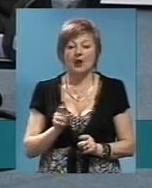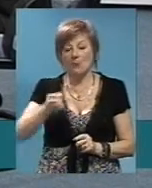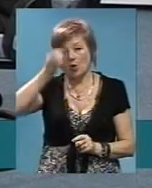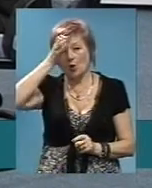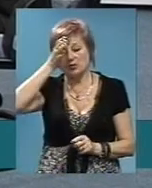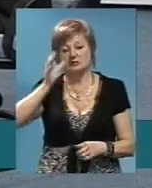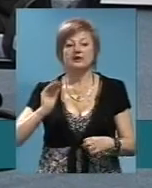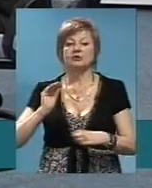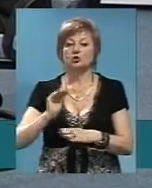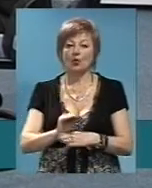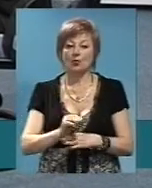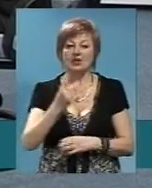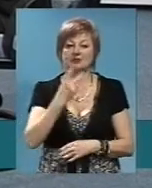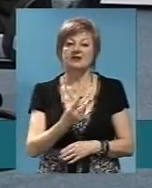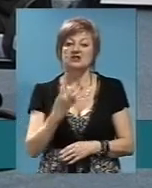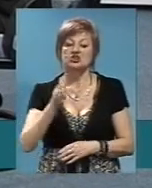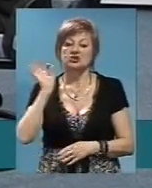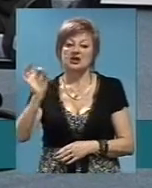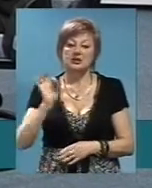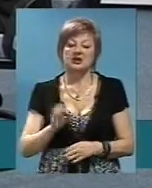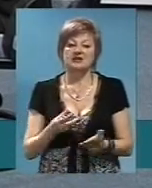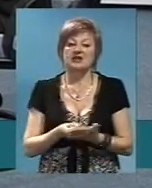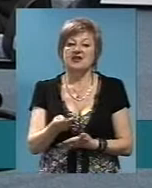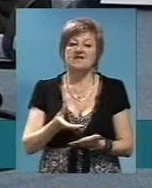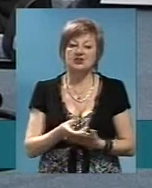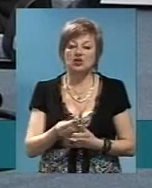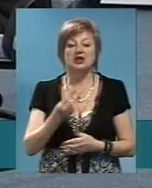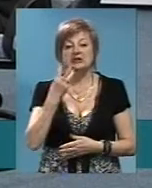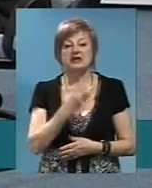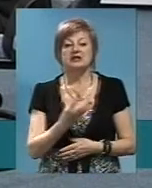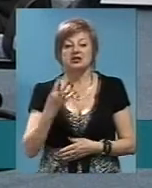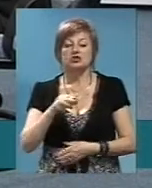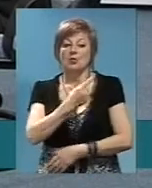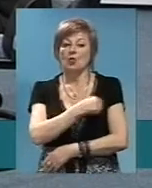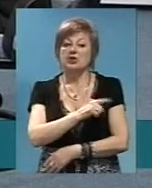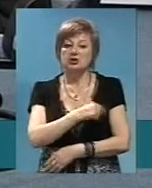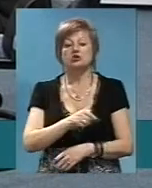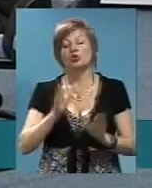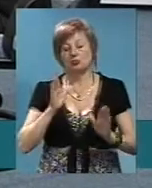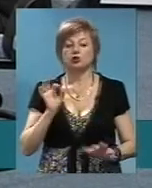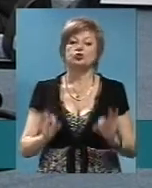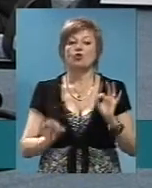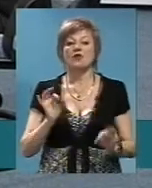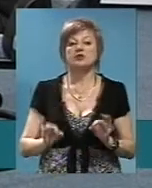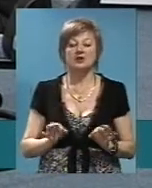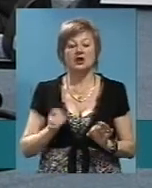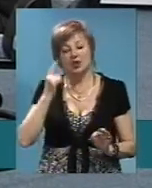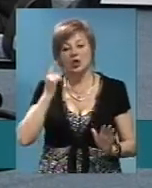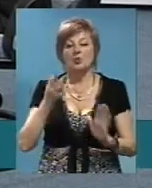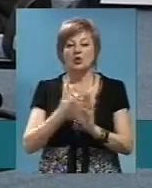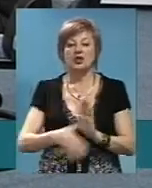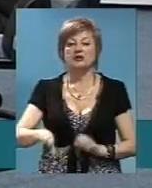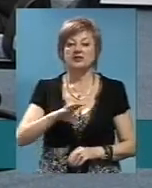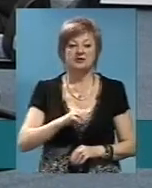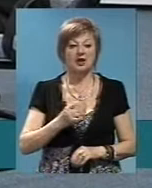освіті додати 24% фінансування і 34% по медицині. Тоді буде справедливо і зрозуміло для всіх.